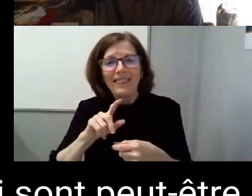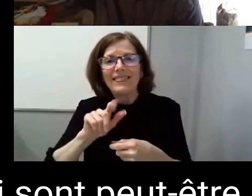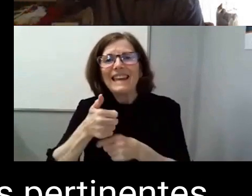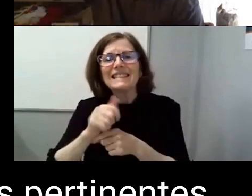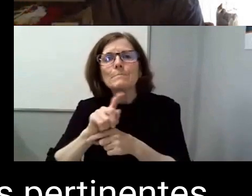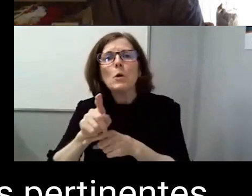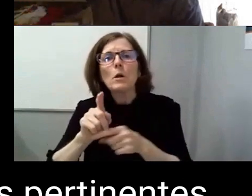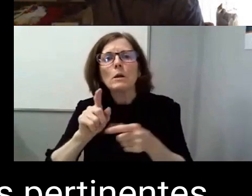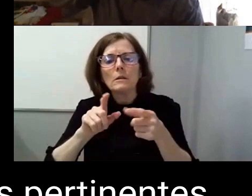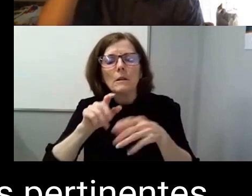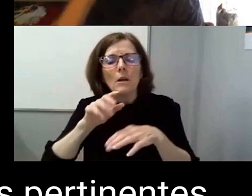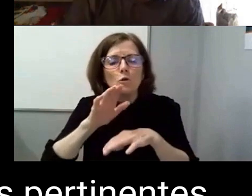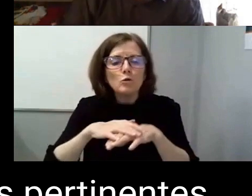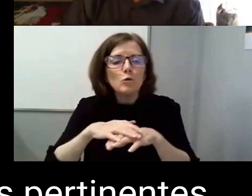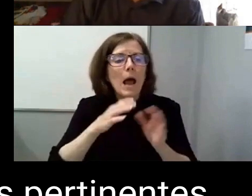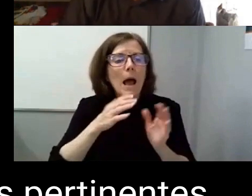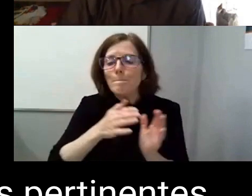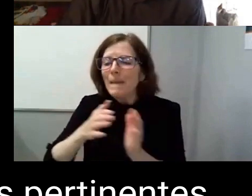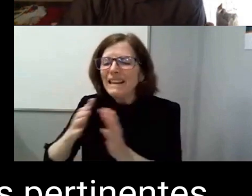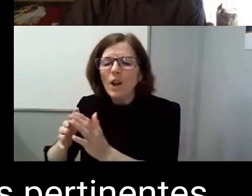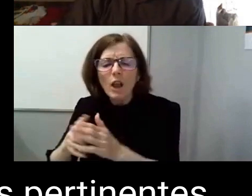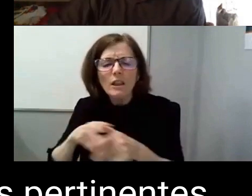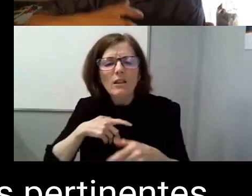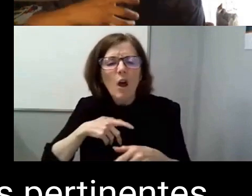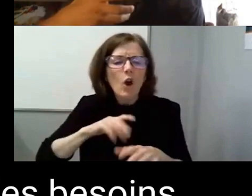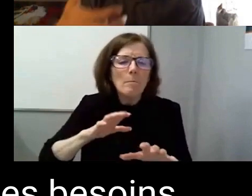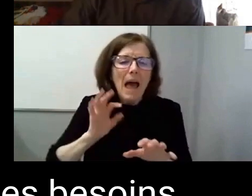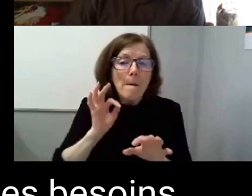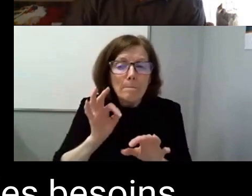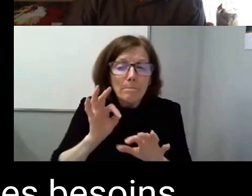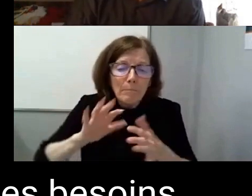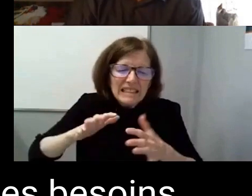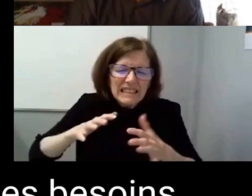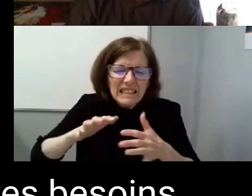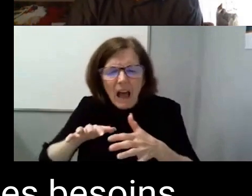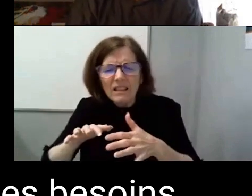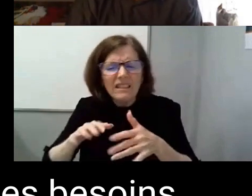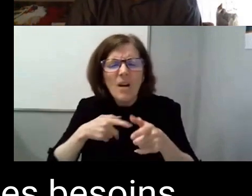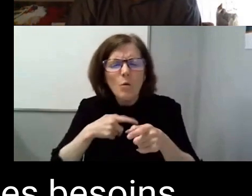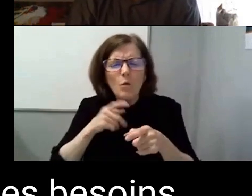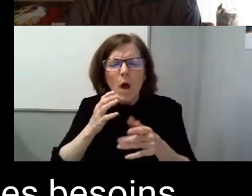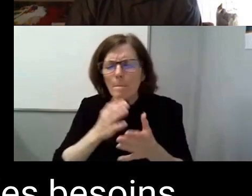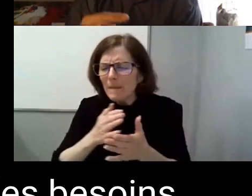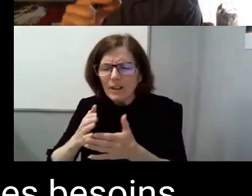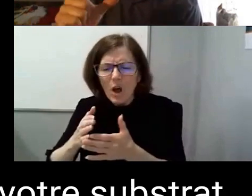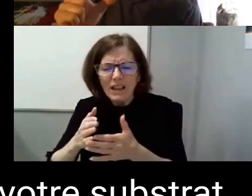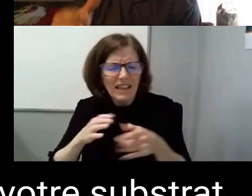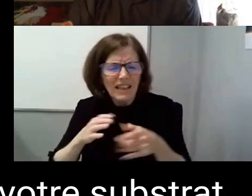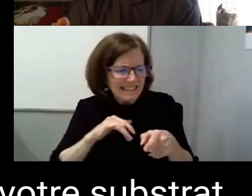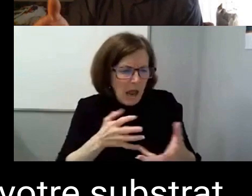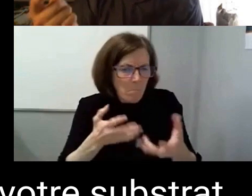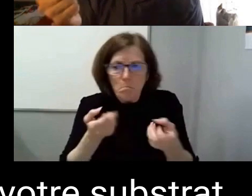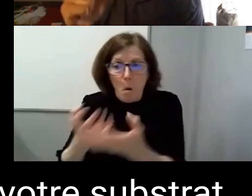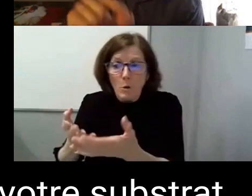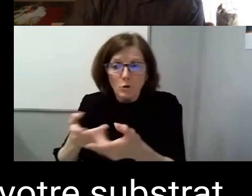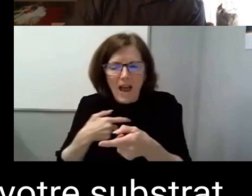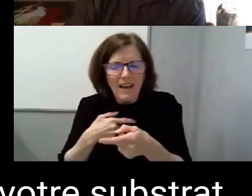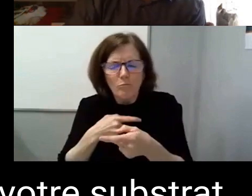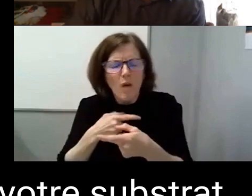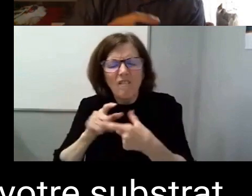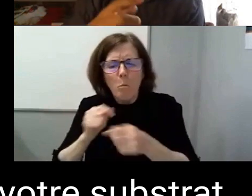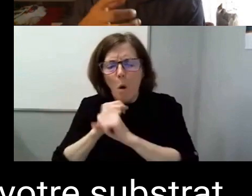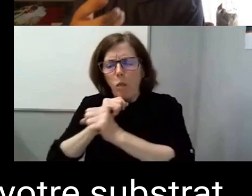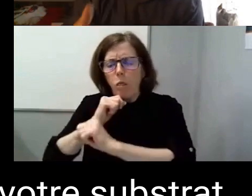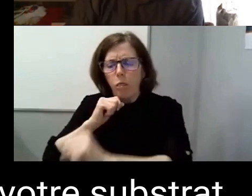pas super pertinentes. Pas qui ne sont pas pertinentes, mais ils sont peut-être trop hein, pour les besoins. Juste dire, si jamais vous avez